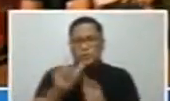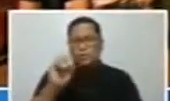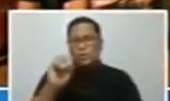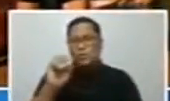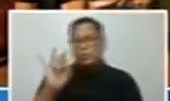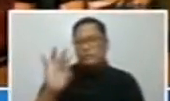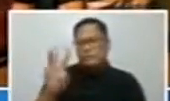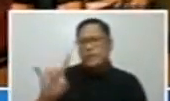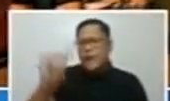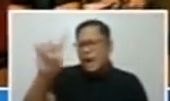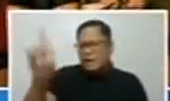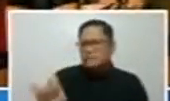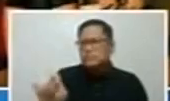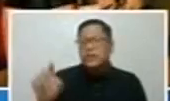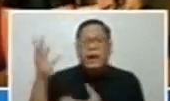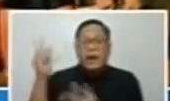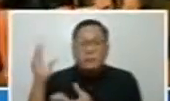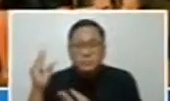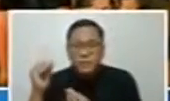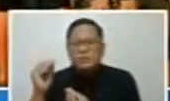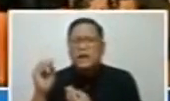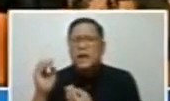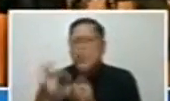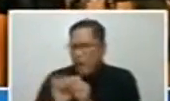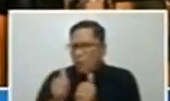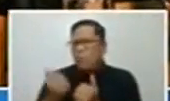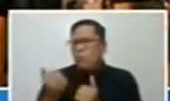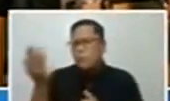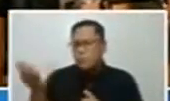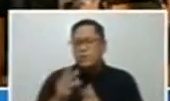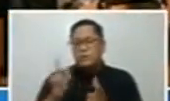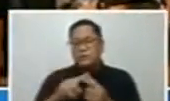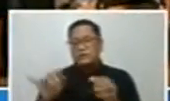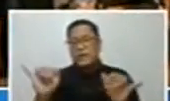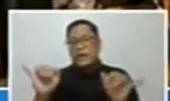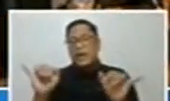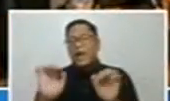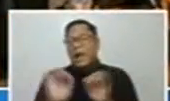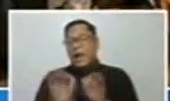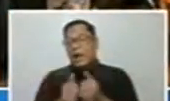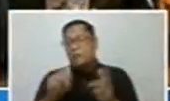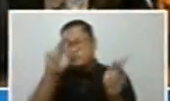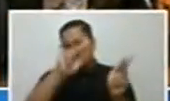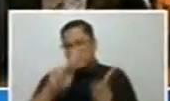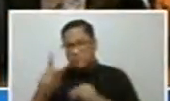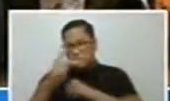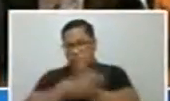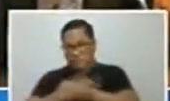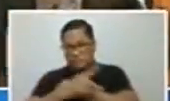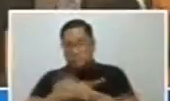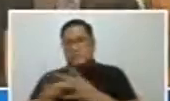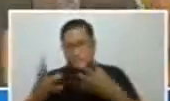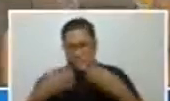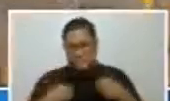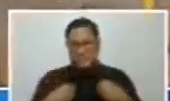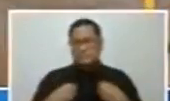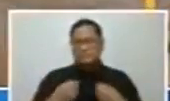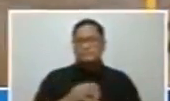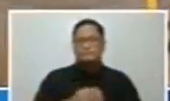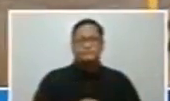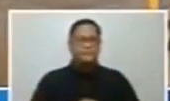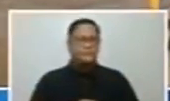reactive doon sa rapid test, siyempre, ginagawa namin ng tamang paraan. Then yung mga nasa